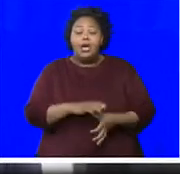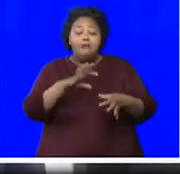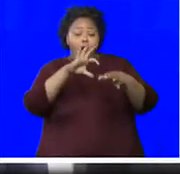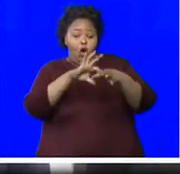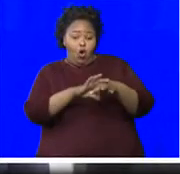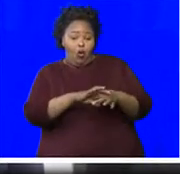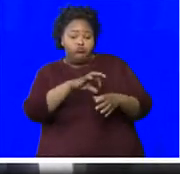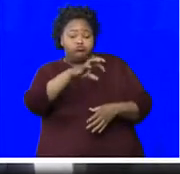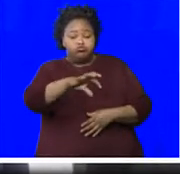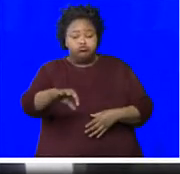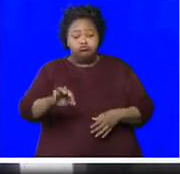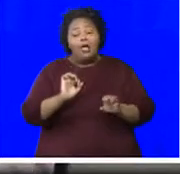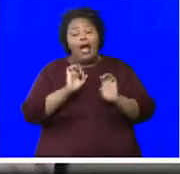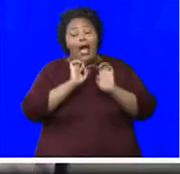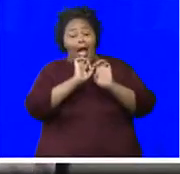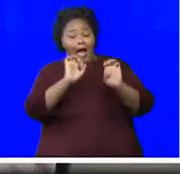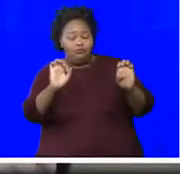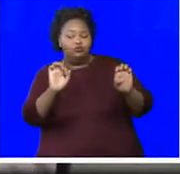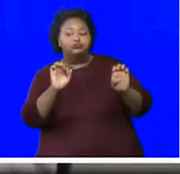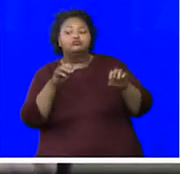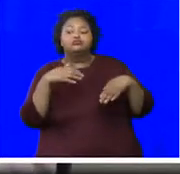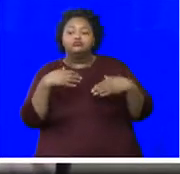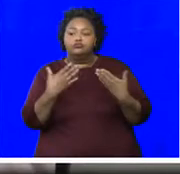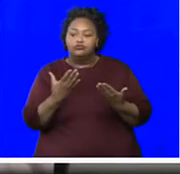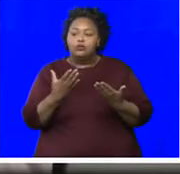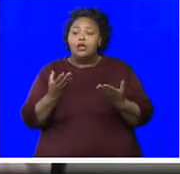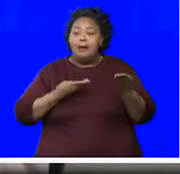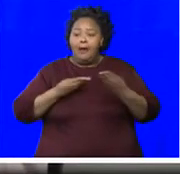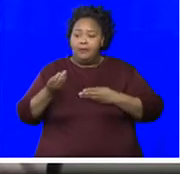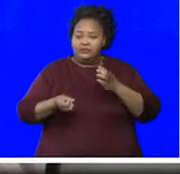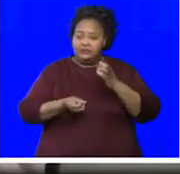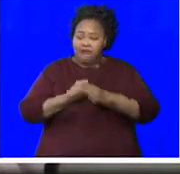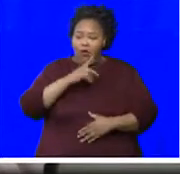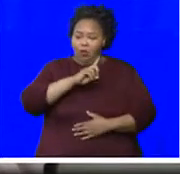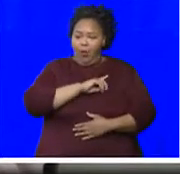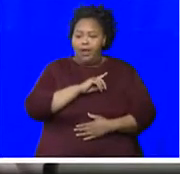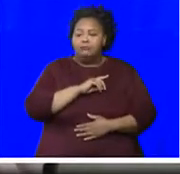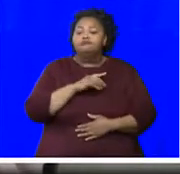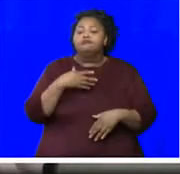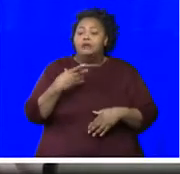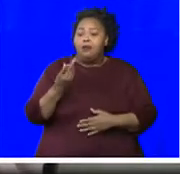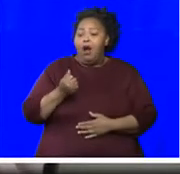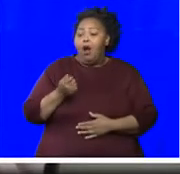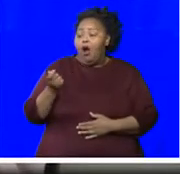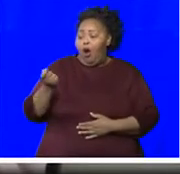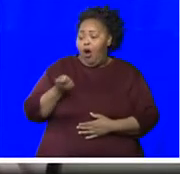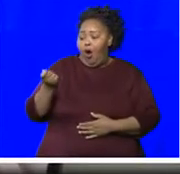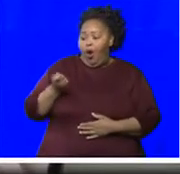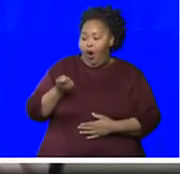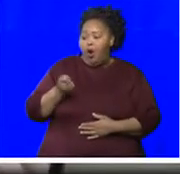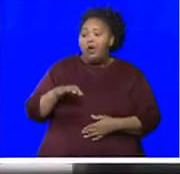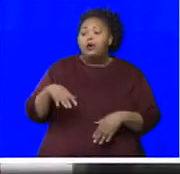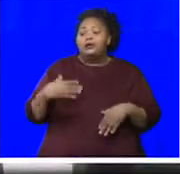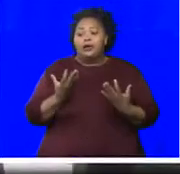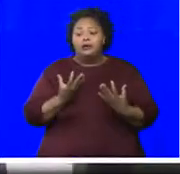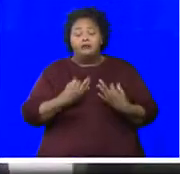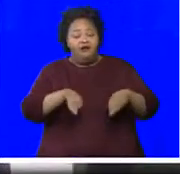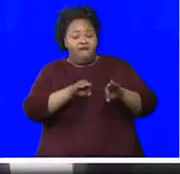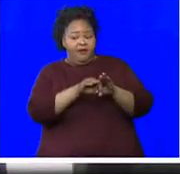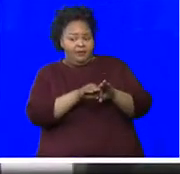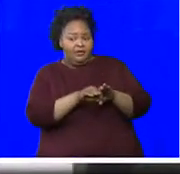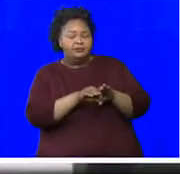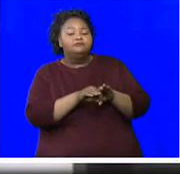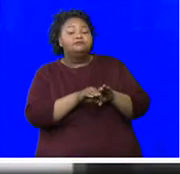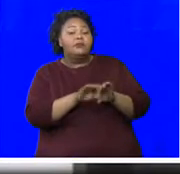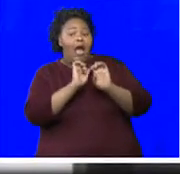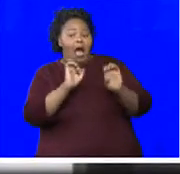lefanelekile kuze ukuthi bathole inzuzo babe nale mali yokhona kufeza idzingo dabo letsemakhaya. Siyathi